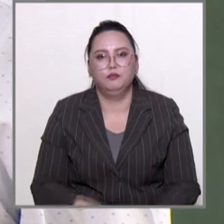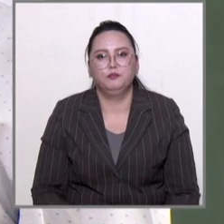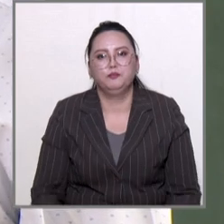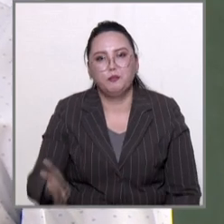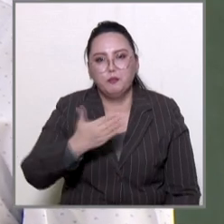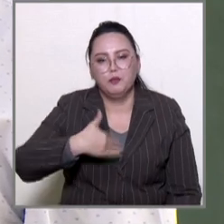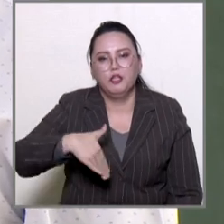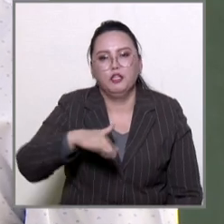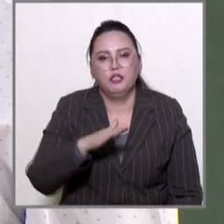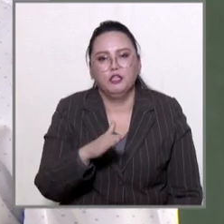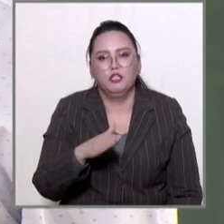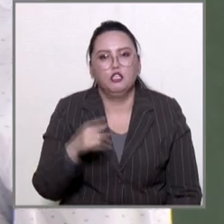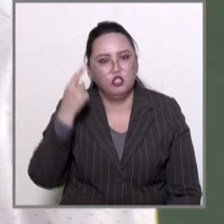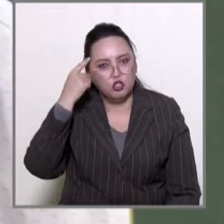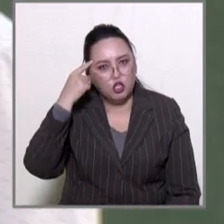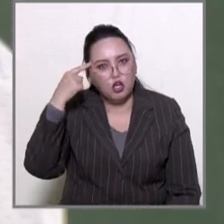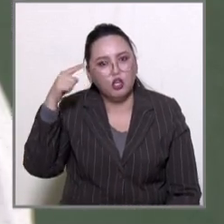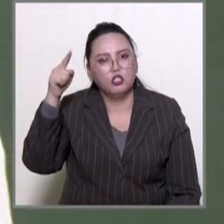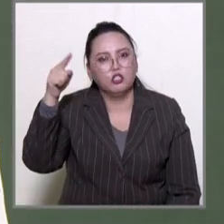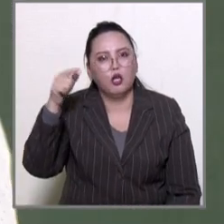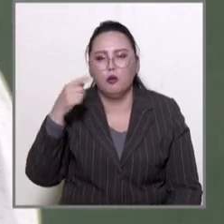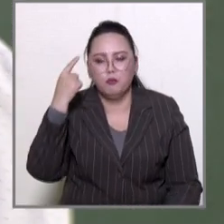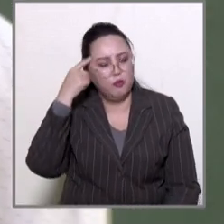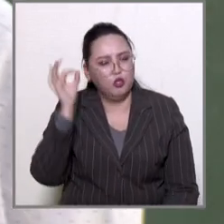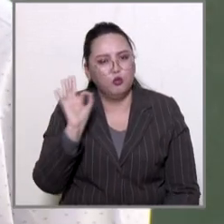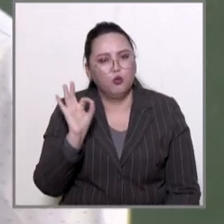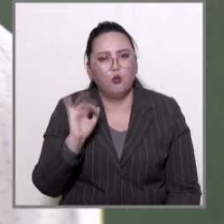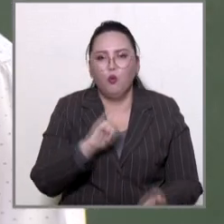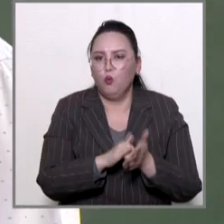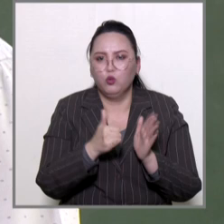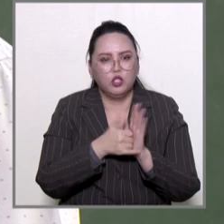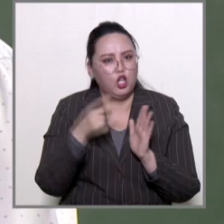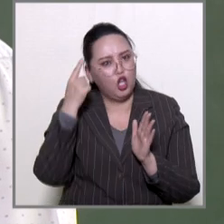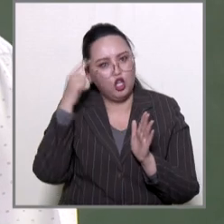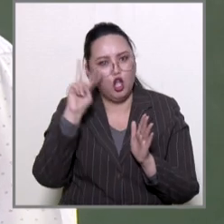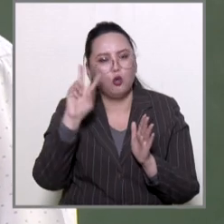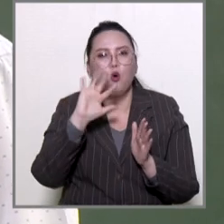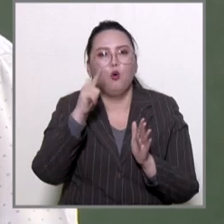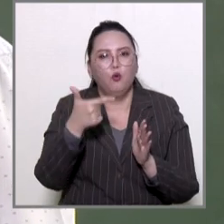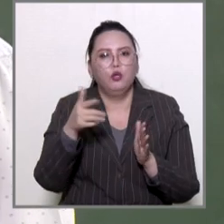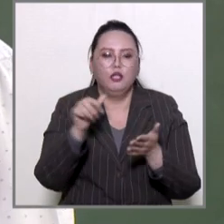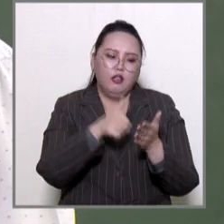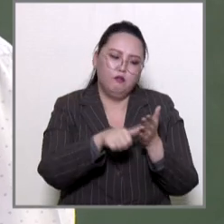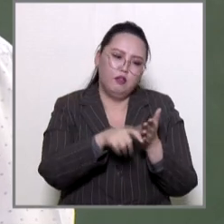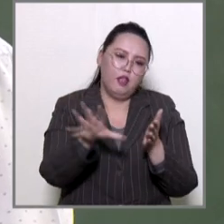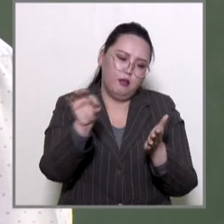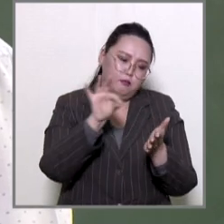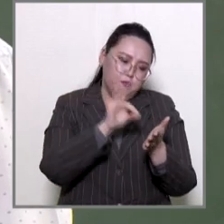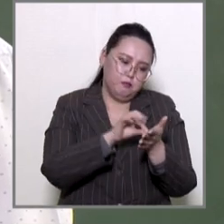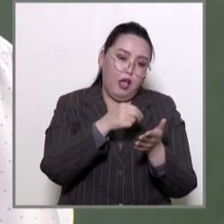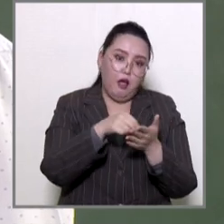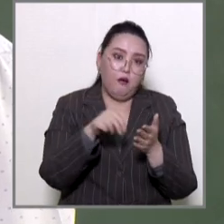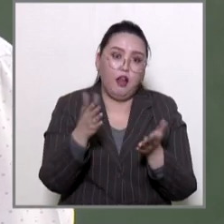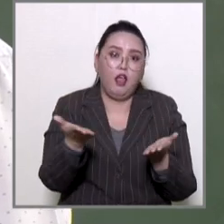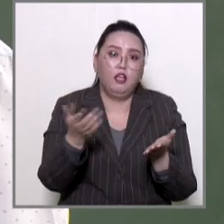уншихын өмнө ярьсан зохиолдоо мэдхгүй утгыг нь ойлгохгүй байгаа үгсийг тэмдэглэж аваарай гэсэн. За бүгдээрээ